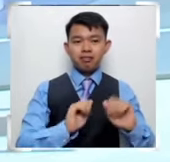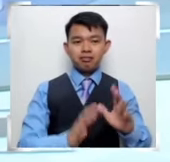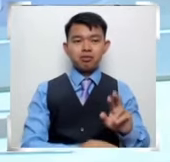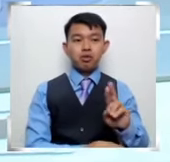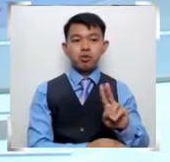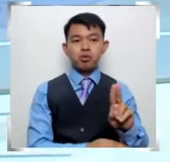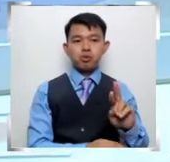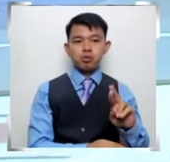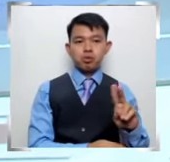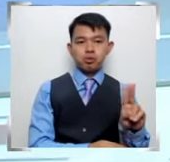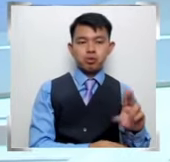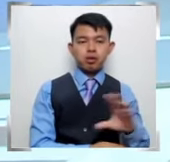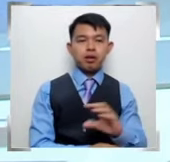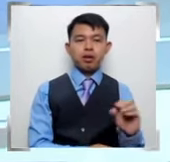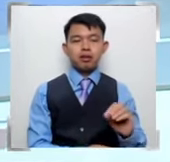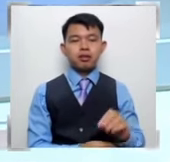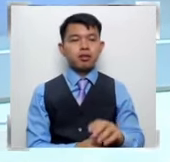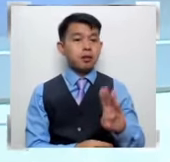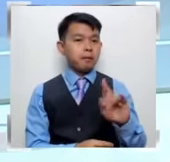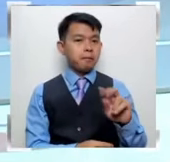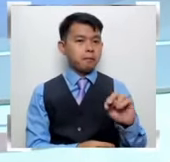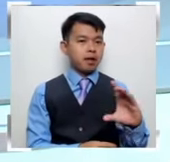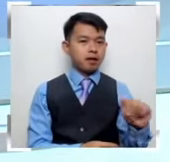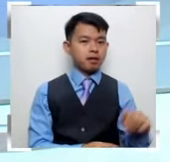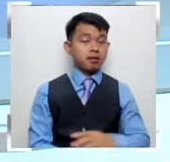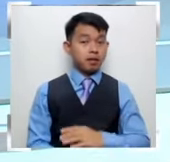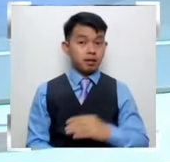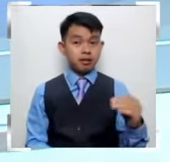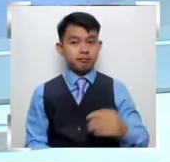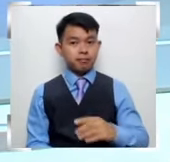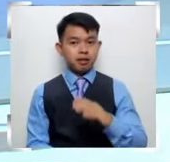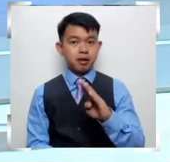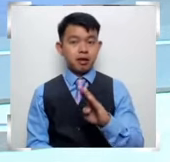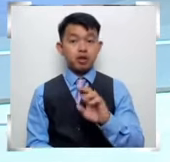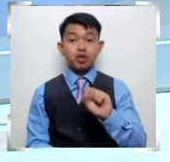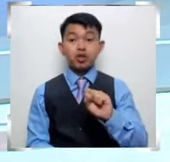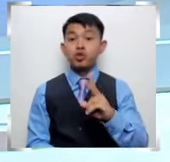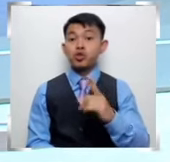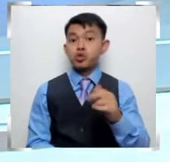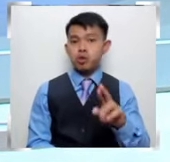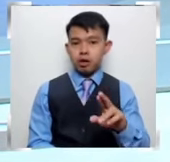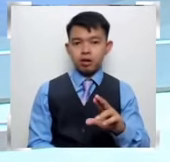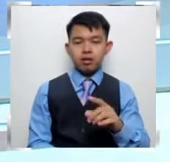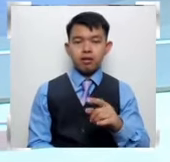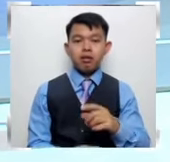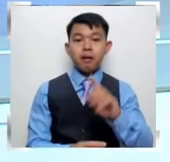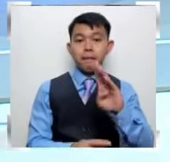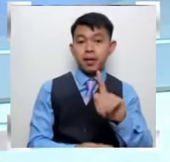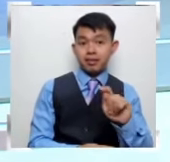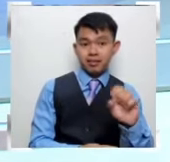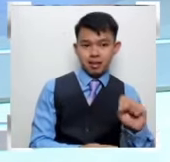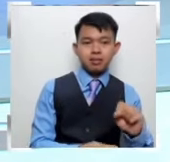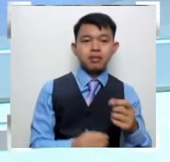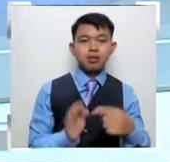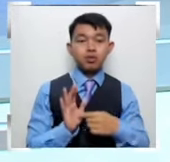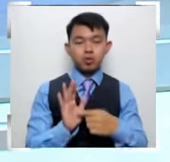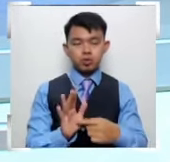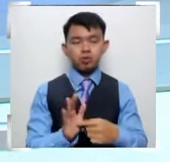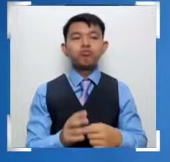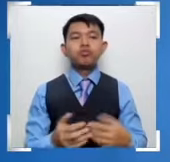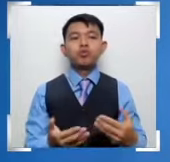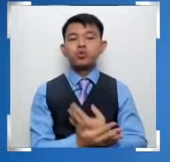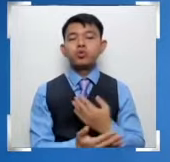Si Suga naman ng BTS, maglalabas ng album bago ang kanyang world tour. Darito ang showbiz aksi ni Aubrey Carampel.